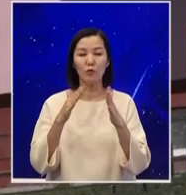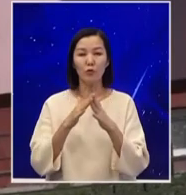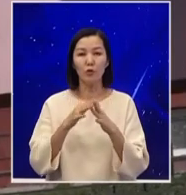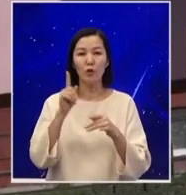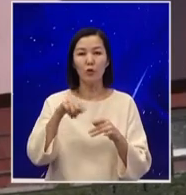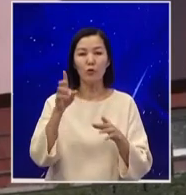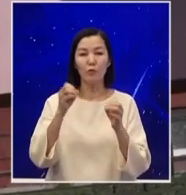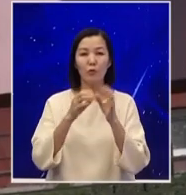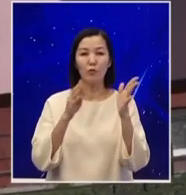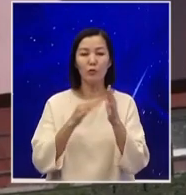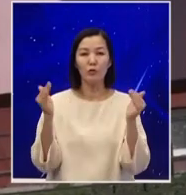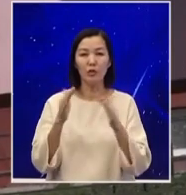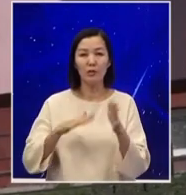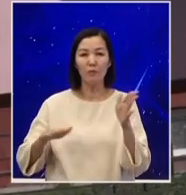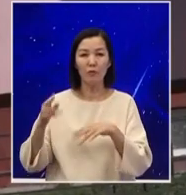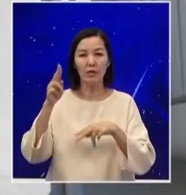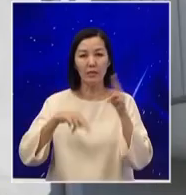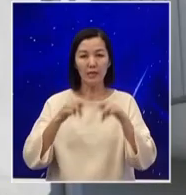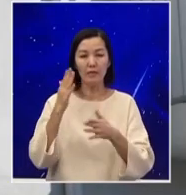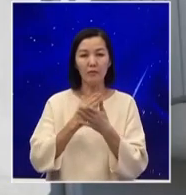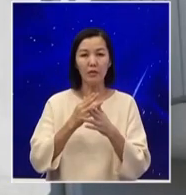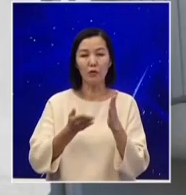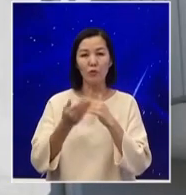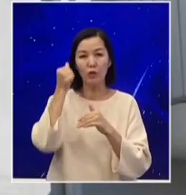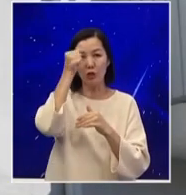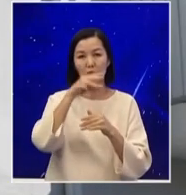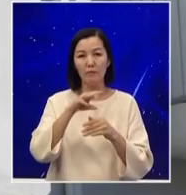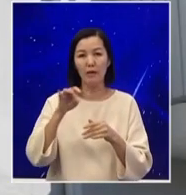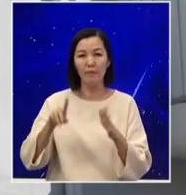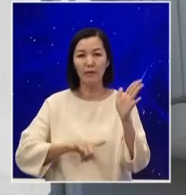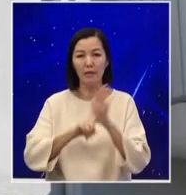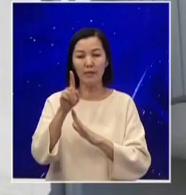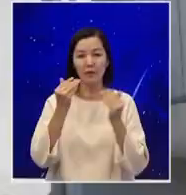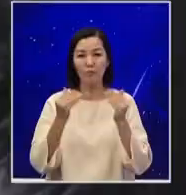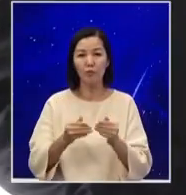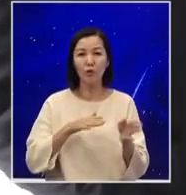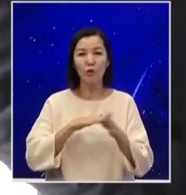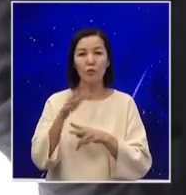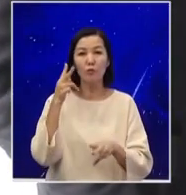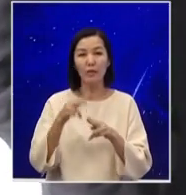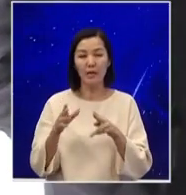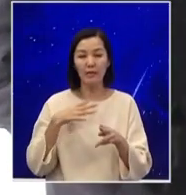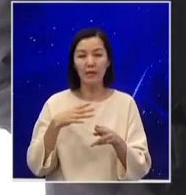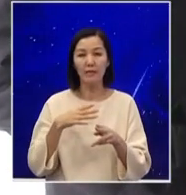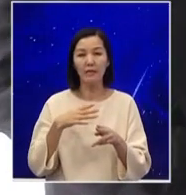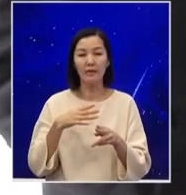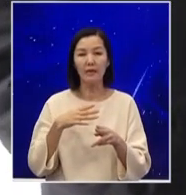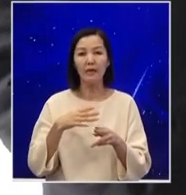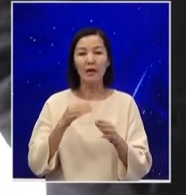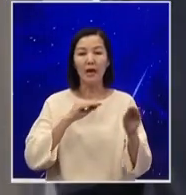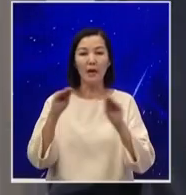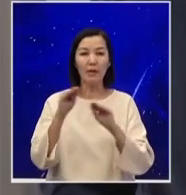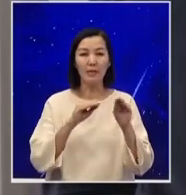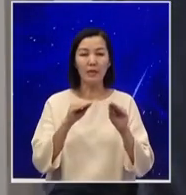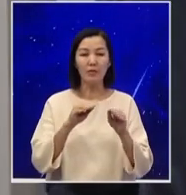нөмірі 19-шы ықшам ауданынан бой көтерді. Құрылысы өткен жылы мамыр айында басталып, бүгінде толықтай аяқталды. Ауласына дейін абаттарып,